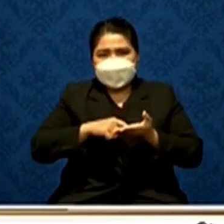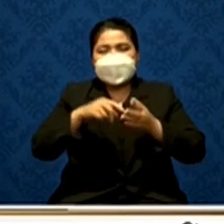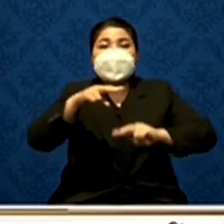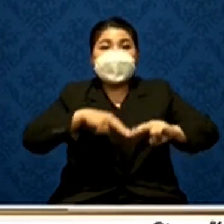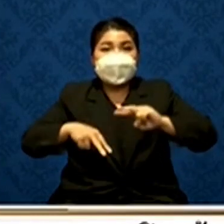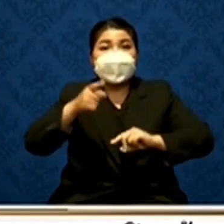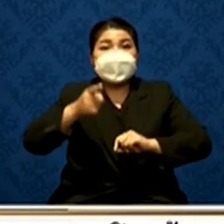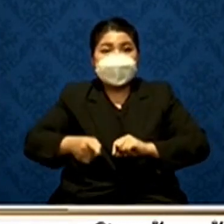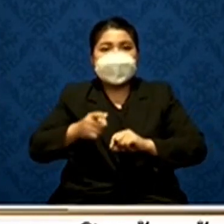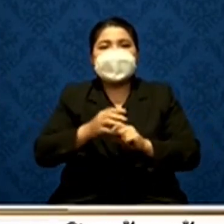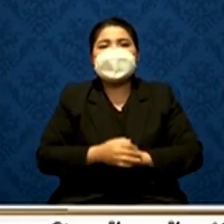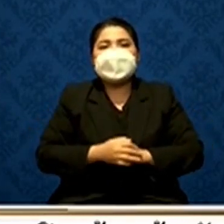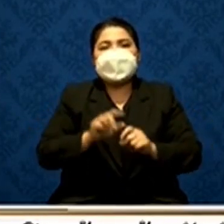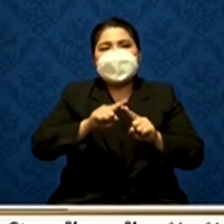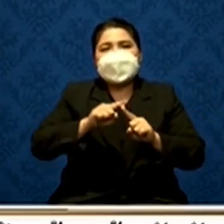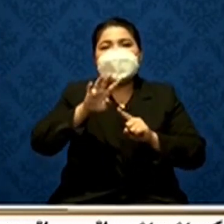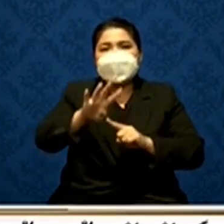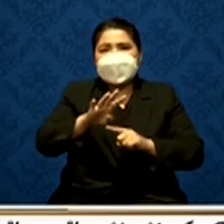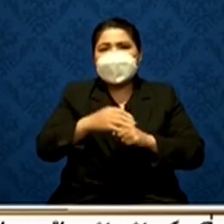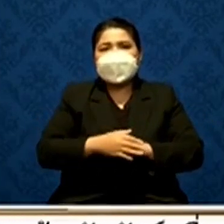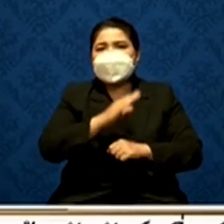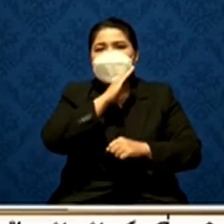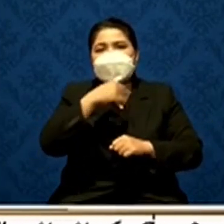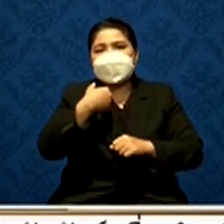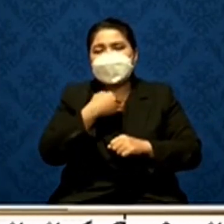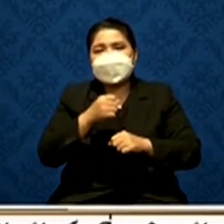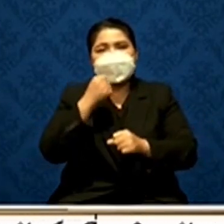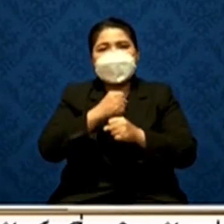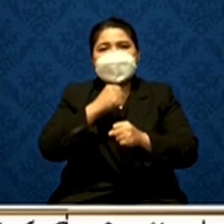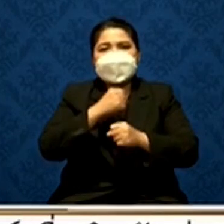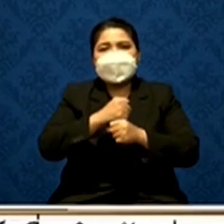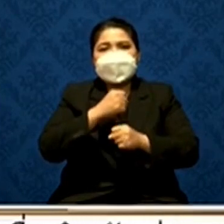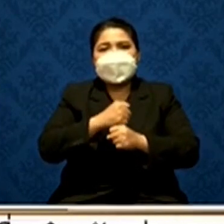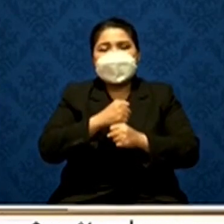4. หากพบความไม่ปรใสใการแสงตั้งและการ Pel around Referiva